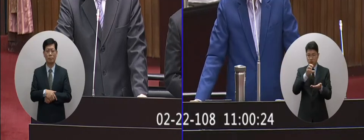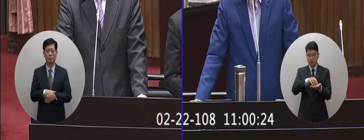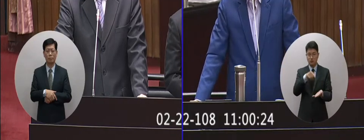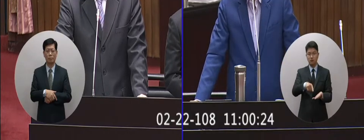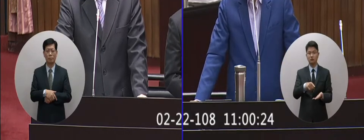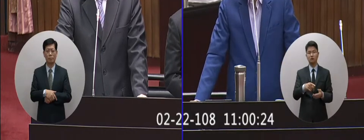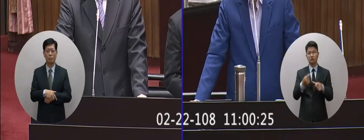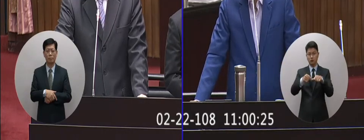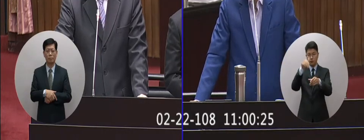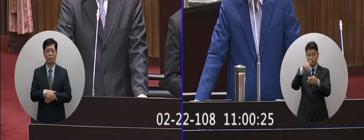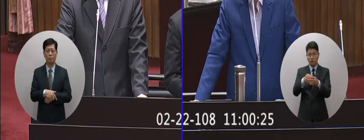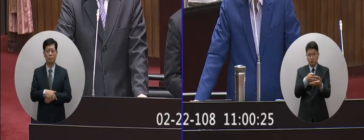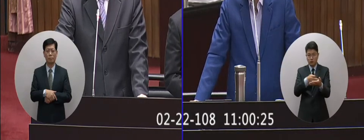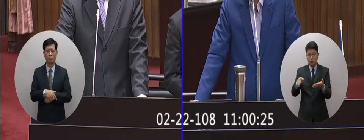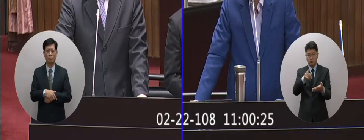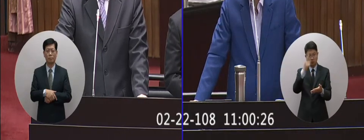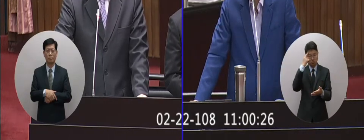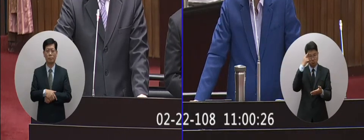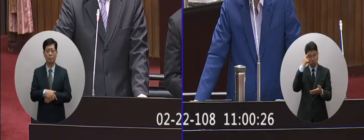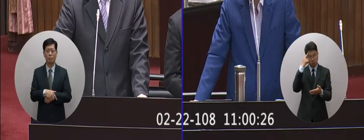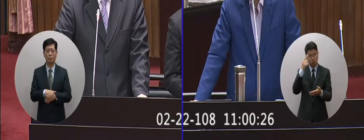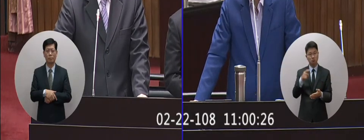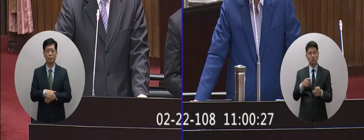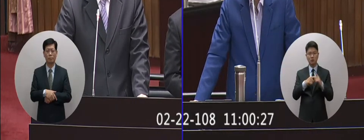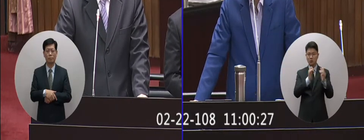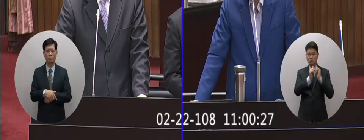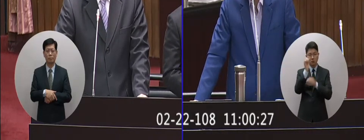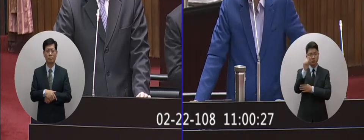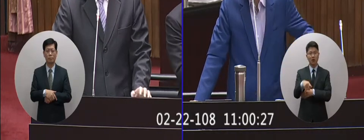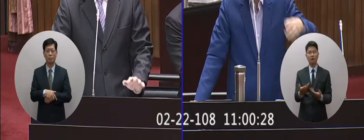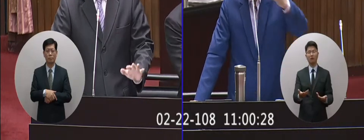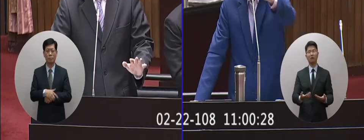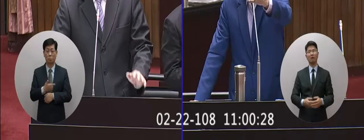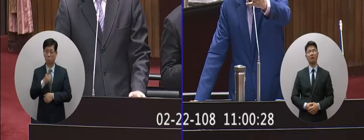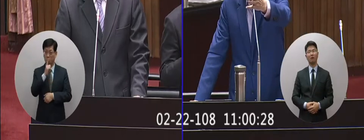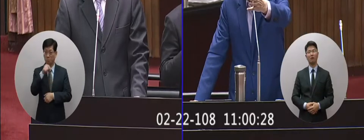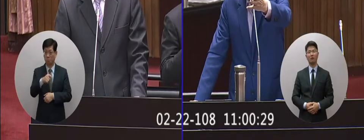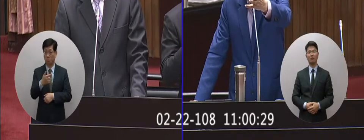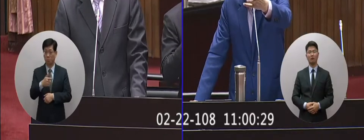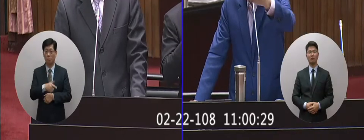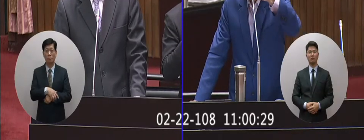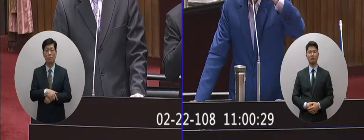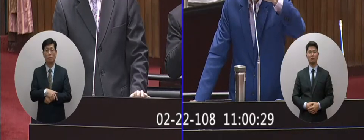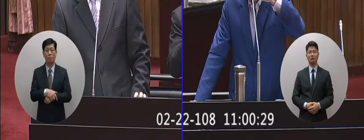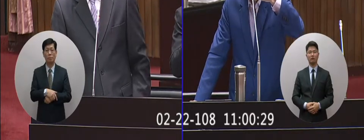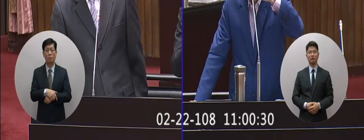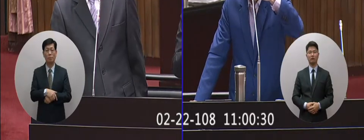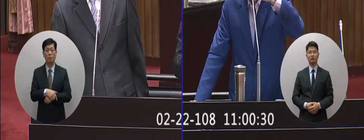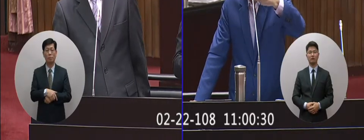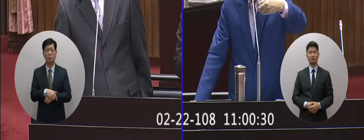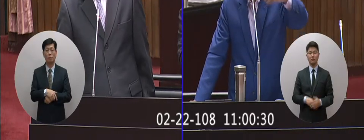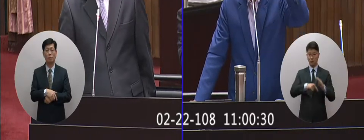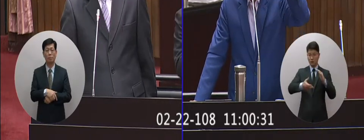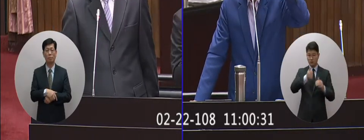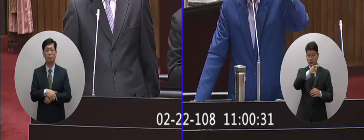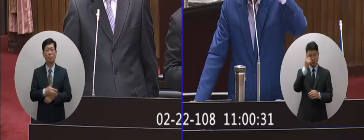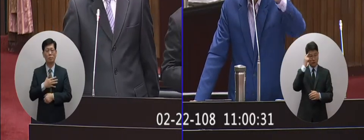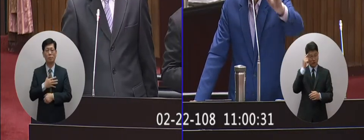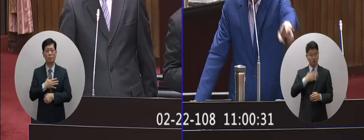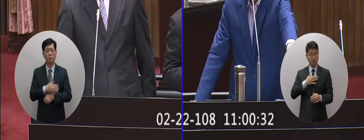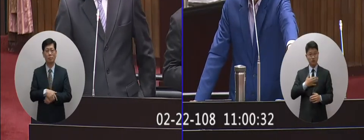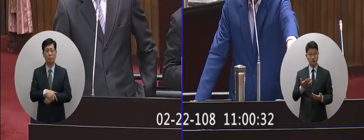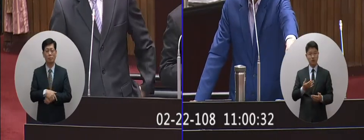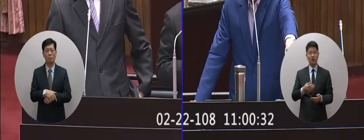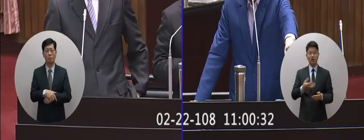得人民会接受吗？ 不会，只有了会。 院长，你刚那边听懂，我听懂我讲哈。 啊，我知道。 要